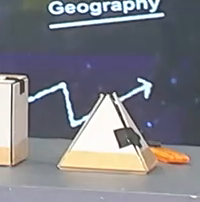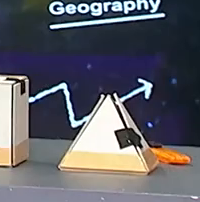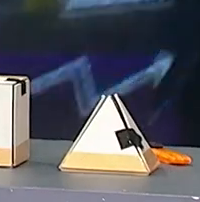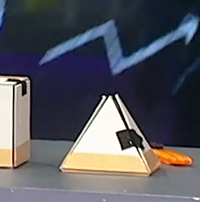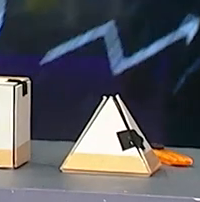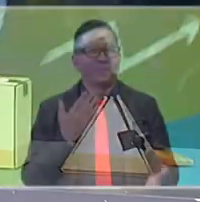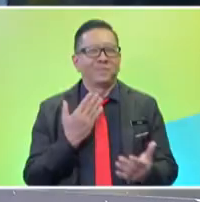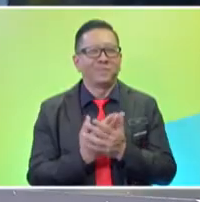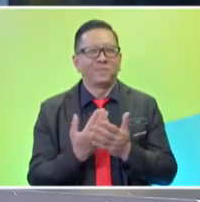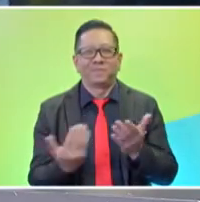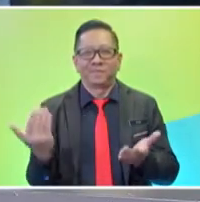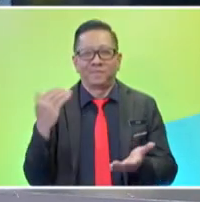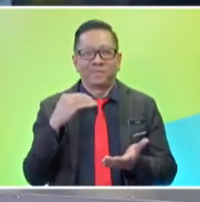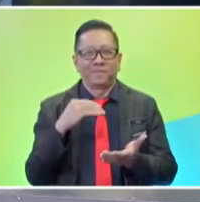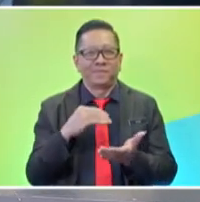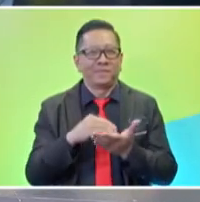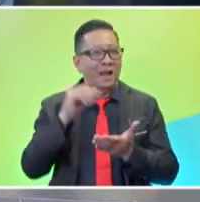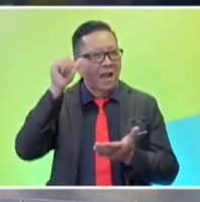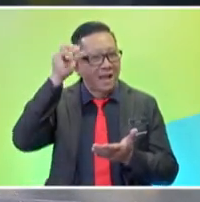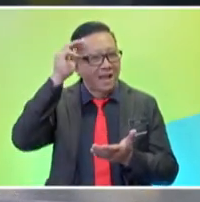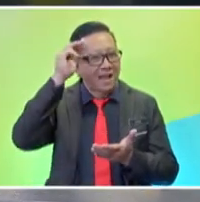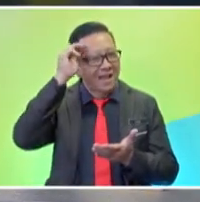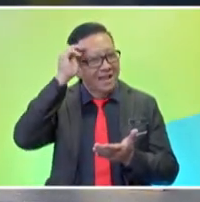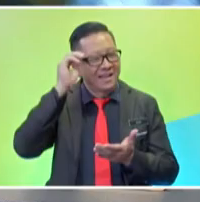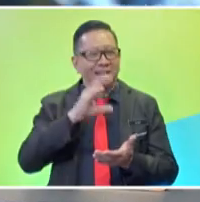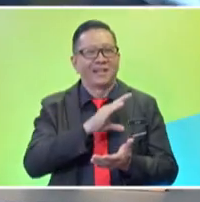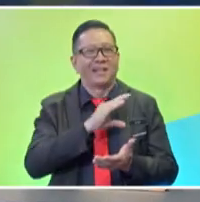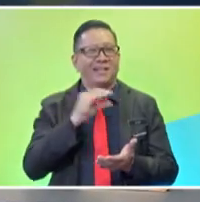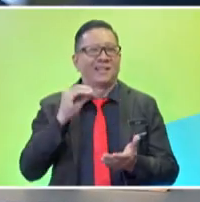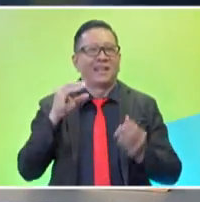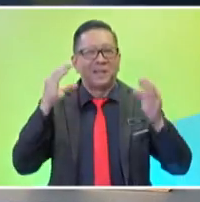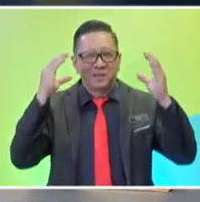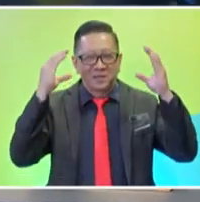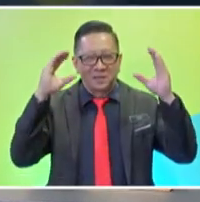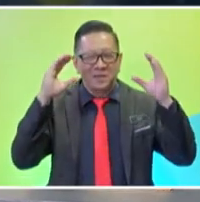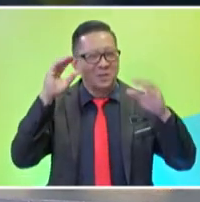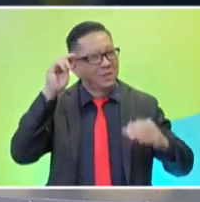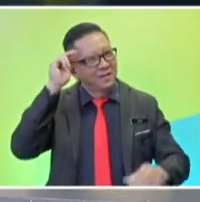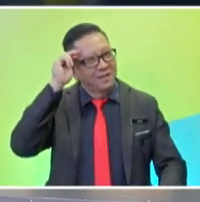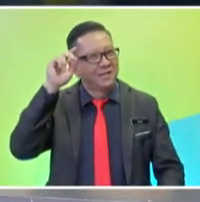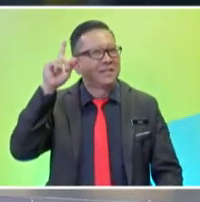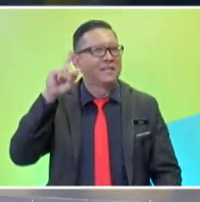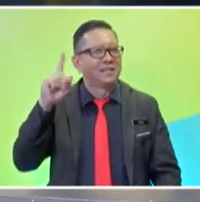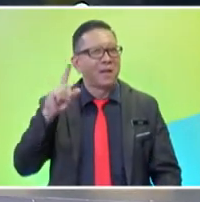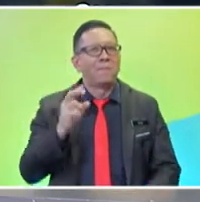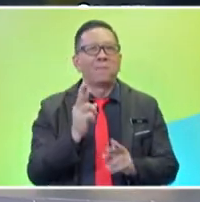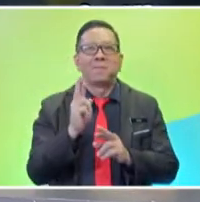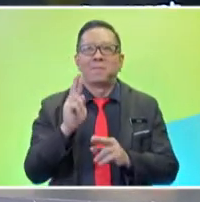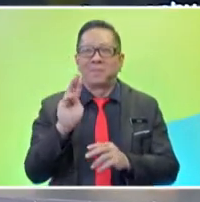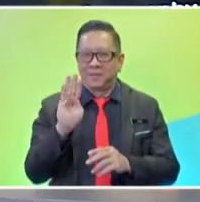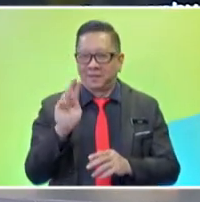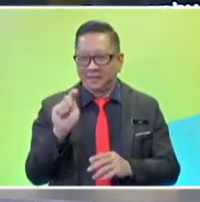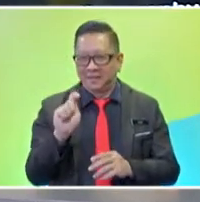kembali bersama saya hari ini kita adalah mata pelajaran berikut dan teknologi